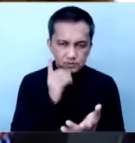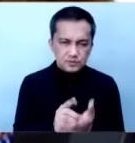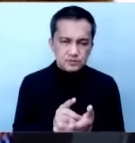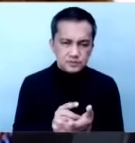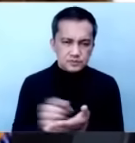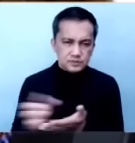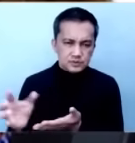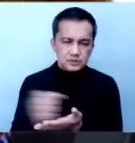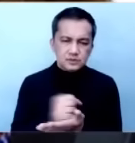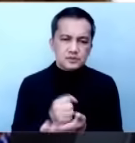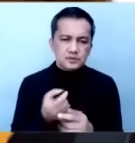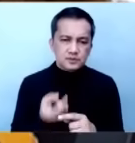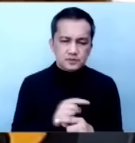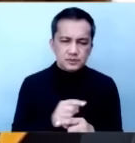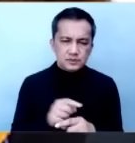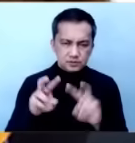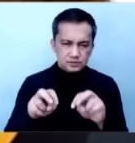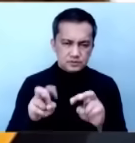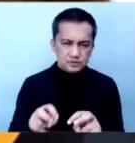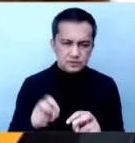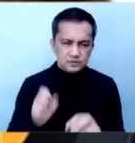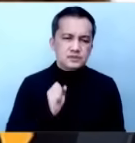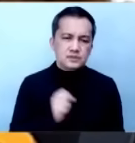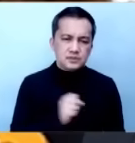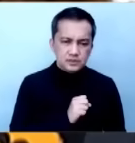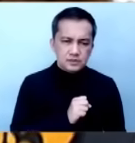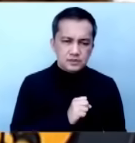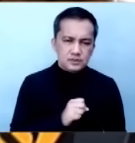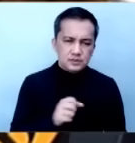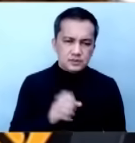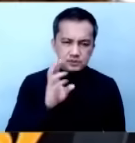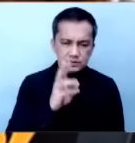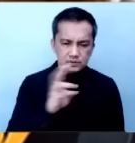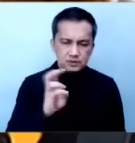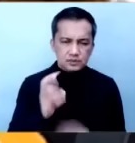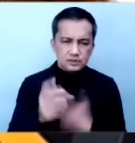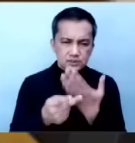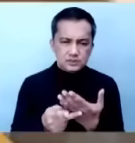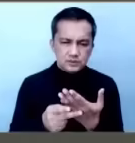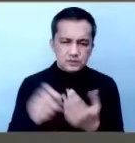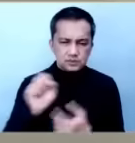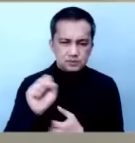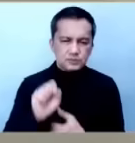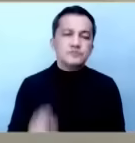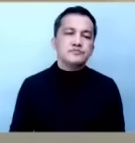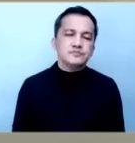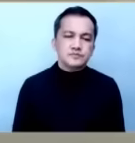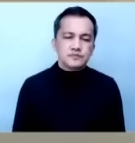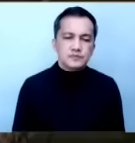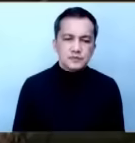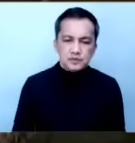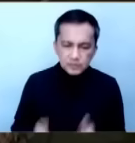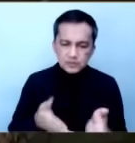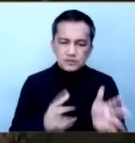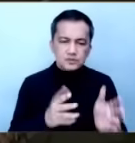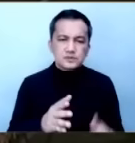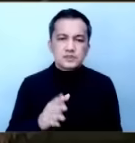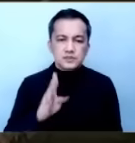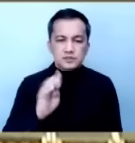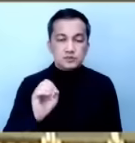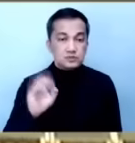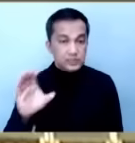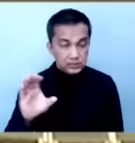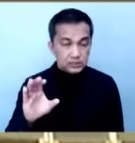nakalap mula sa investigasyon ng Senado sa 600 kilong shabu shipment. Pinalusot daw ito sa Bureau of Customs